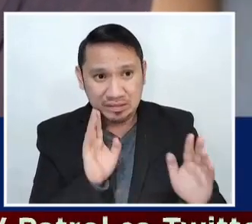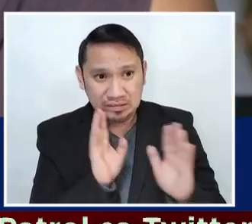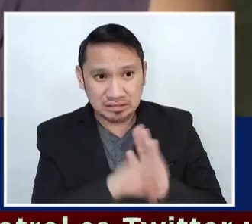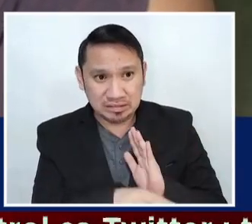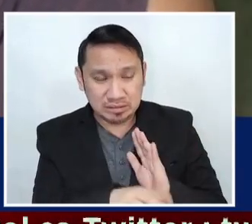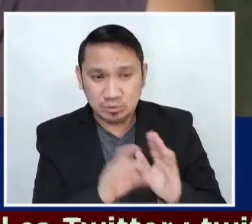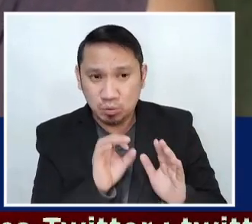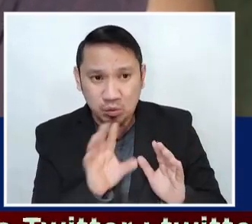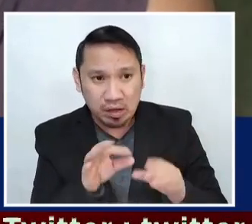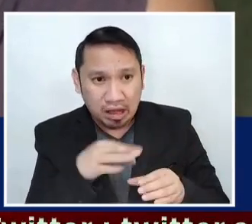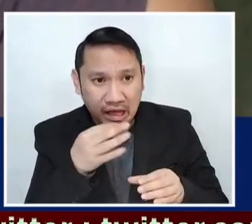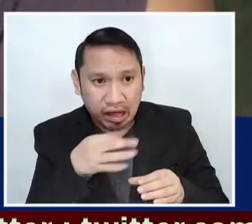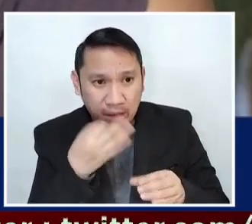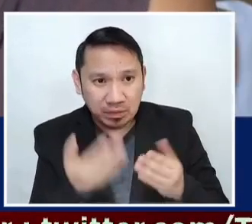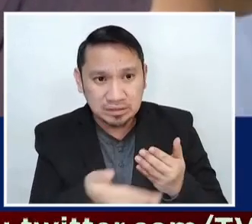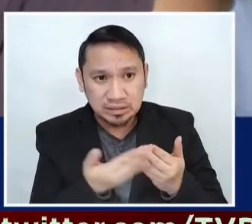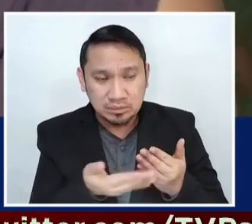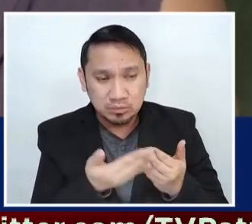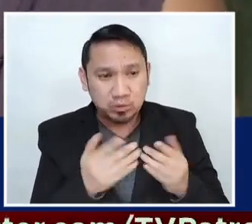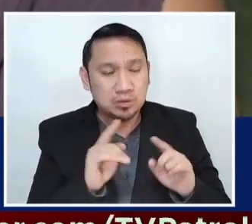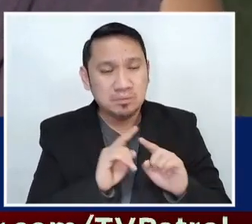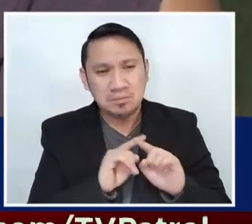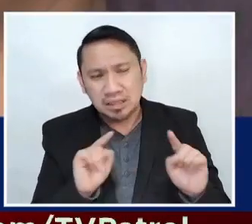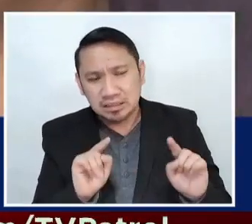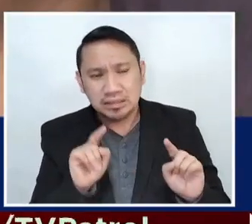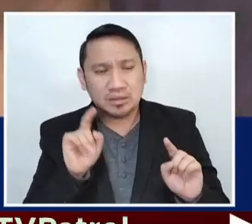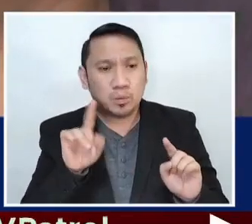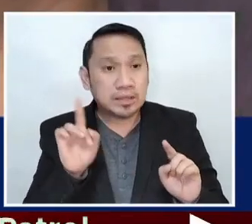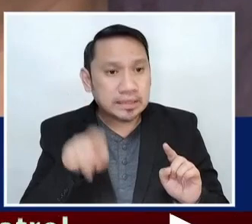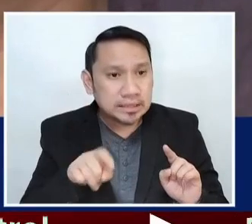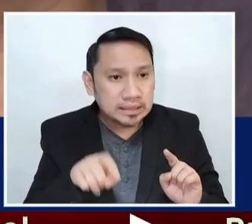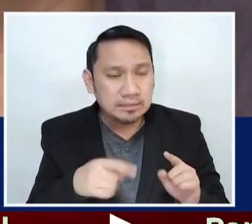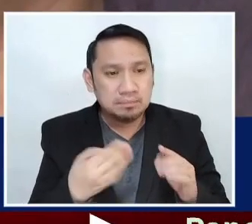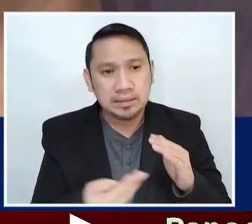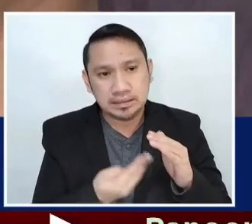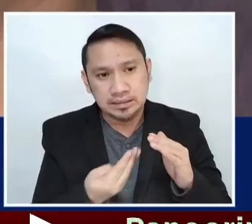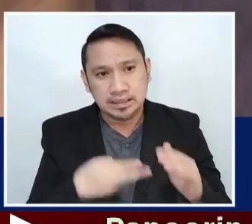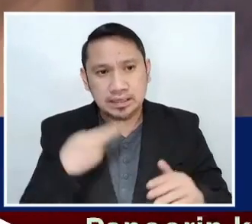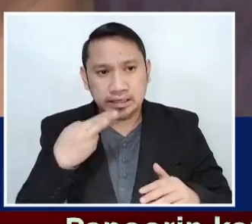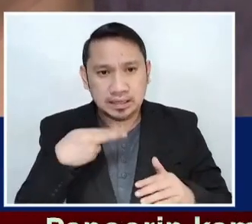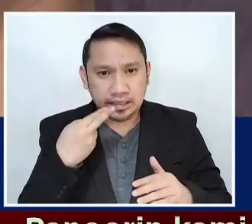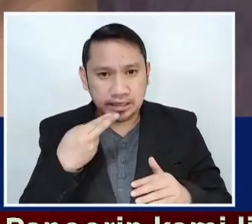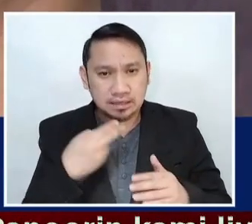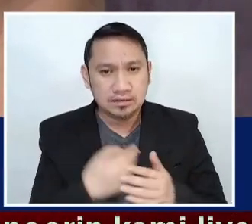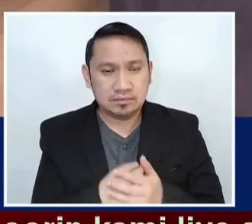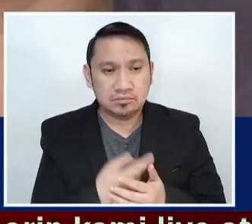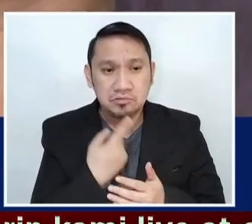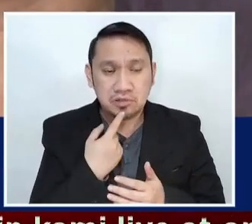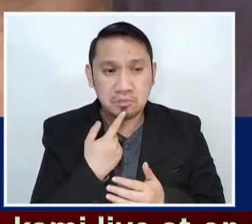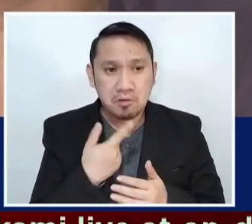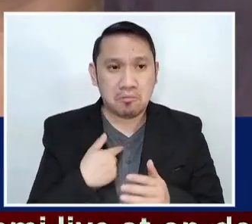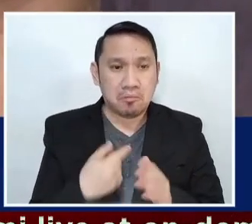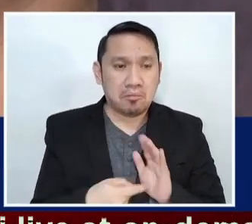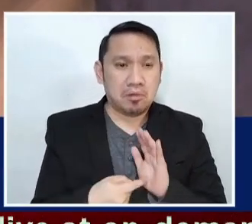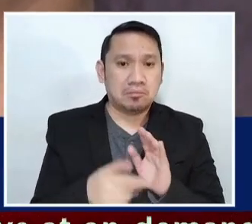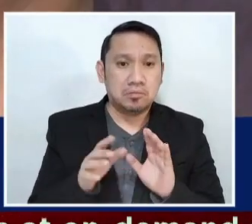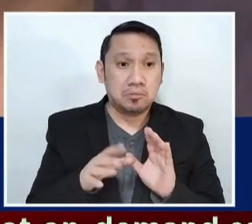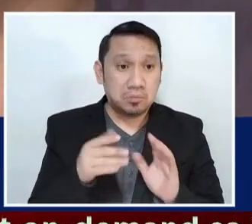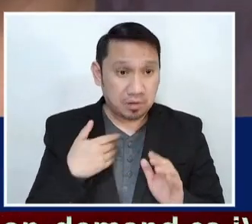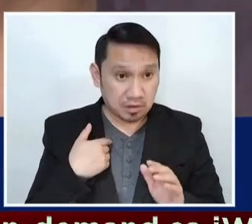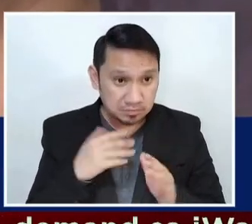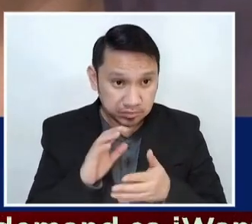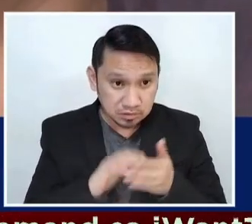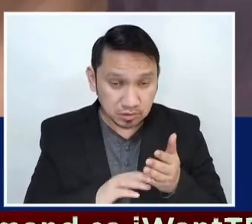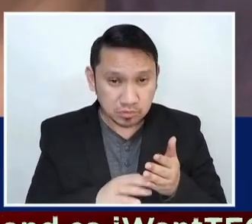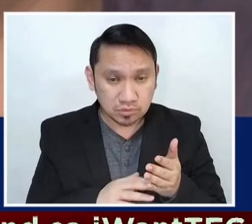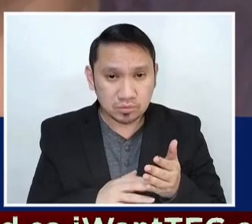Kasi pangunahin namin pangangailangan, bigas. Ako nga, nung minsan sinakay, sabi na PWD, meron kang discount.